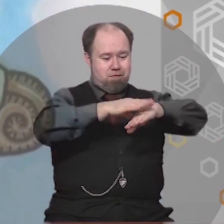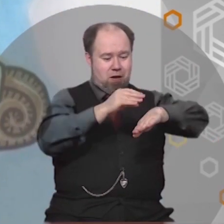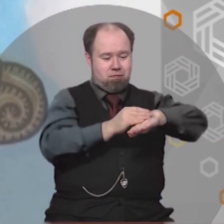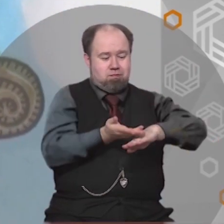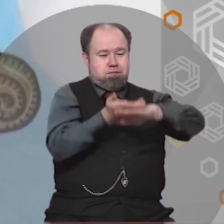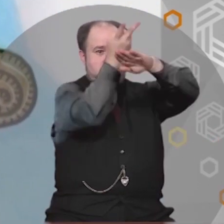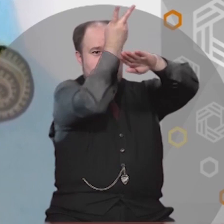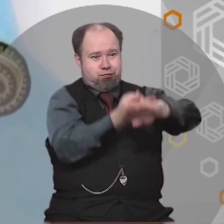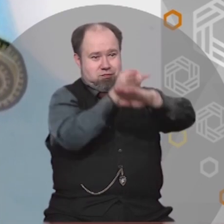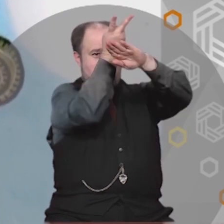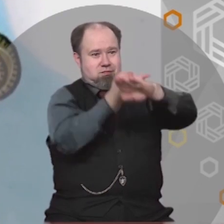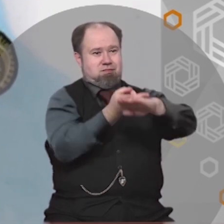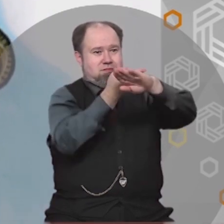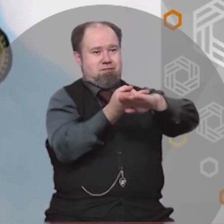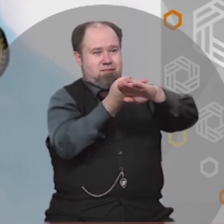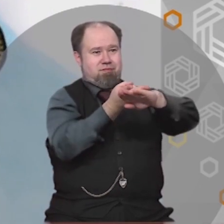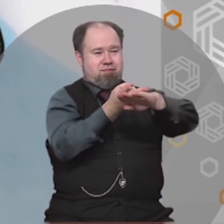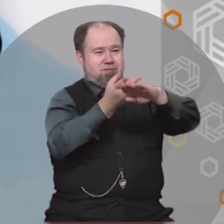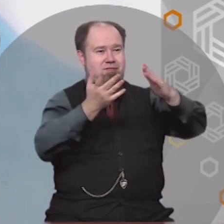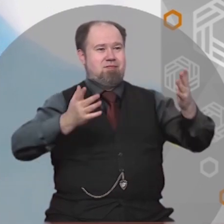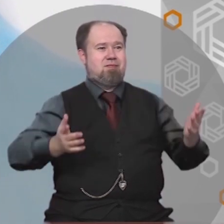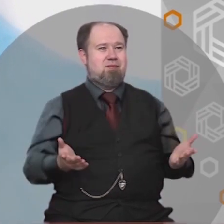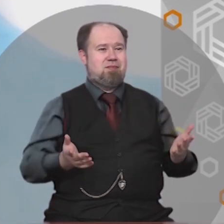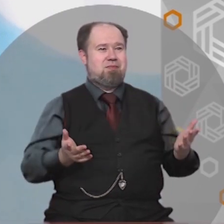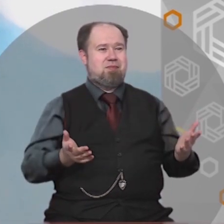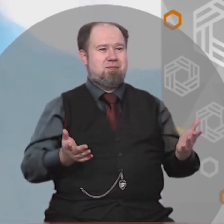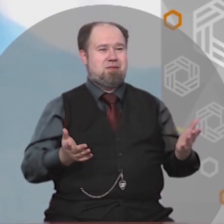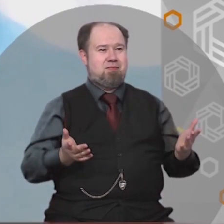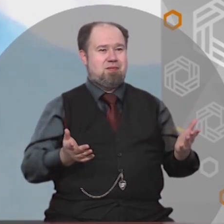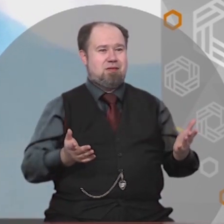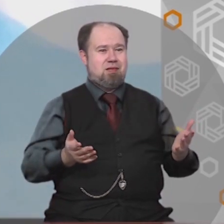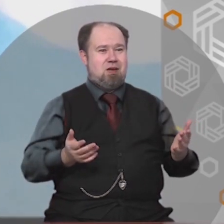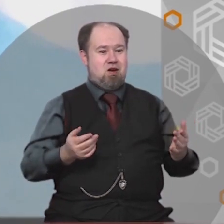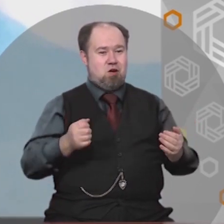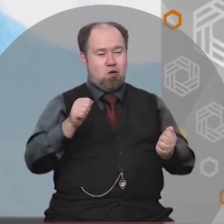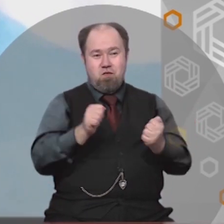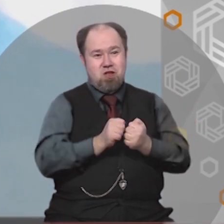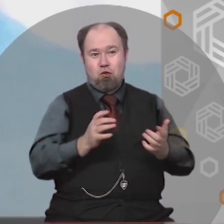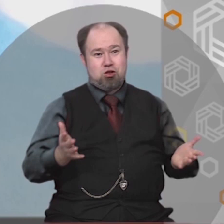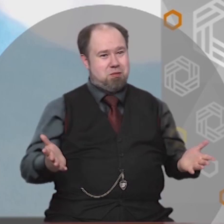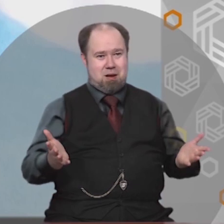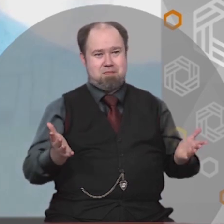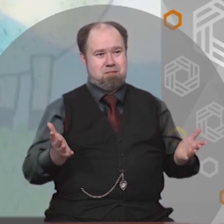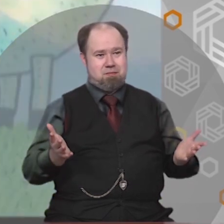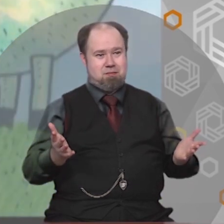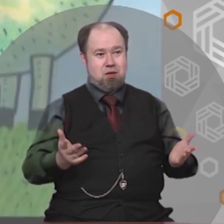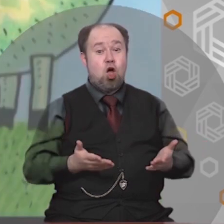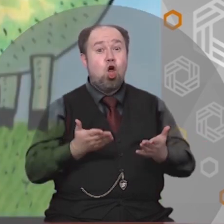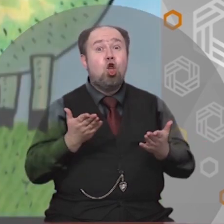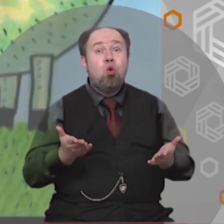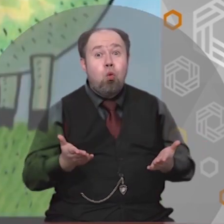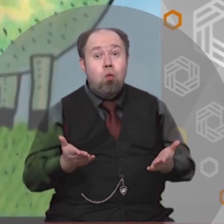ему подставил, шерсти на ней, что пуха в перине, так что кот даже не ушибся.